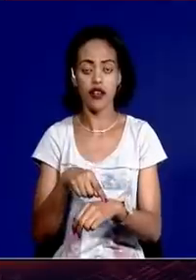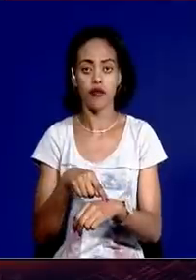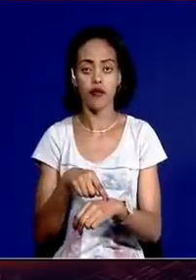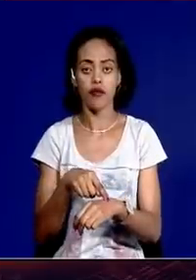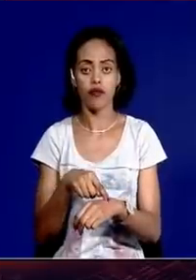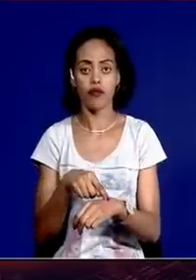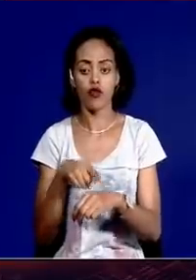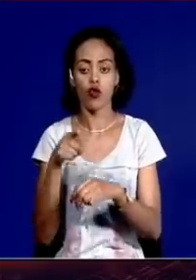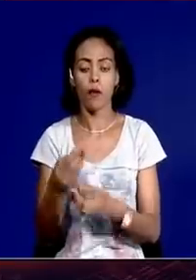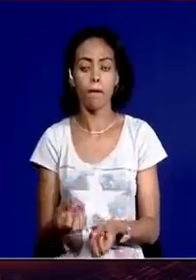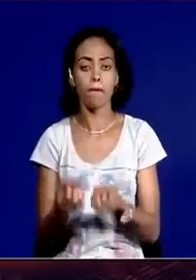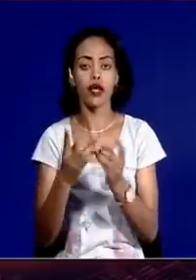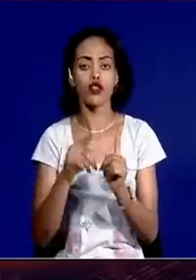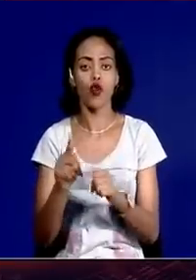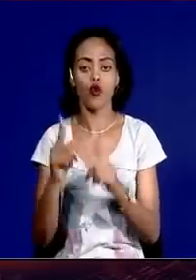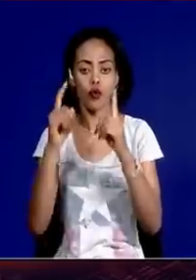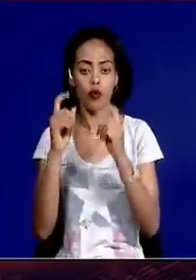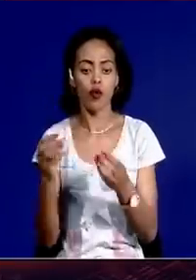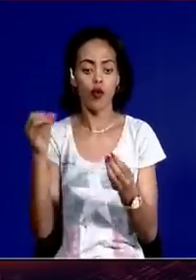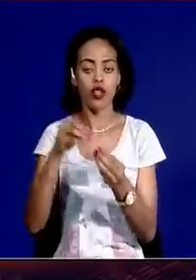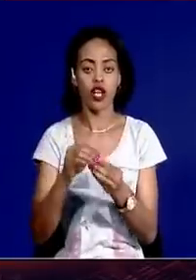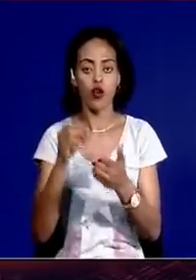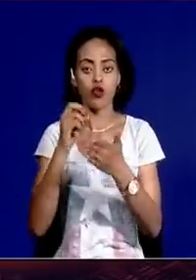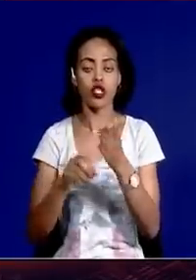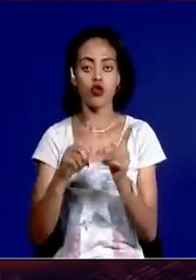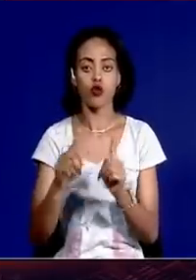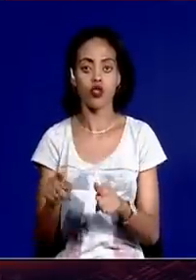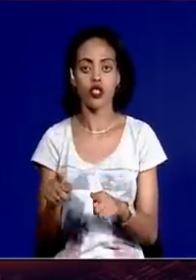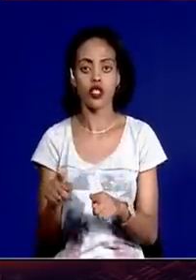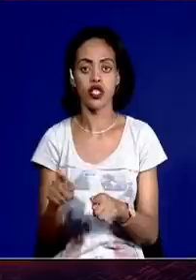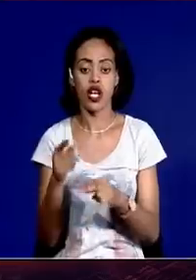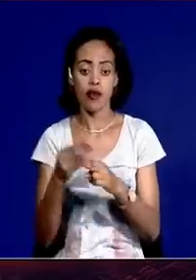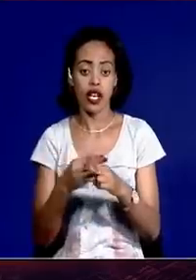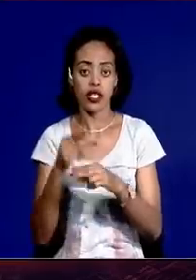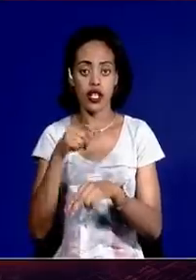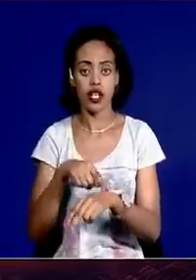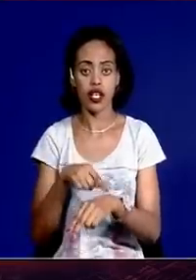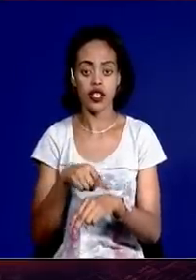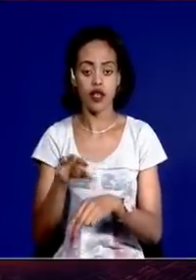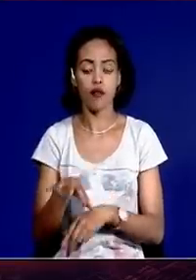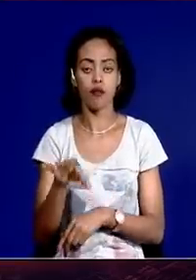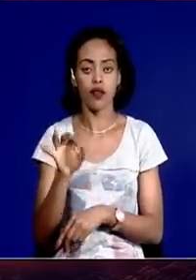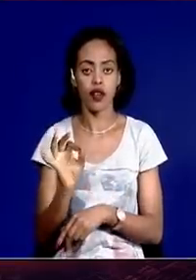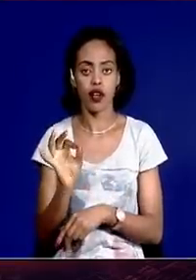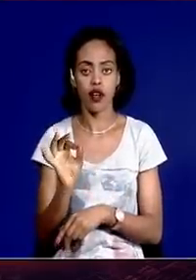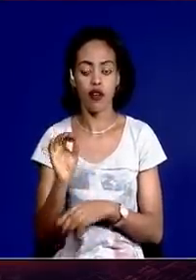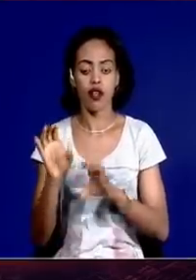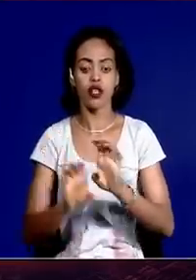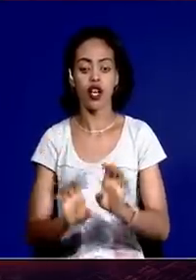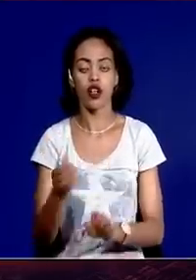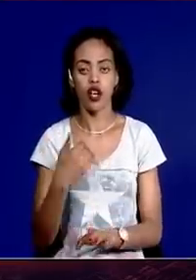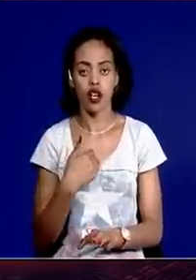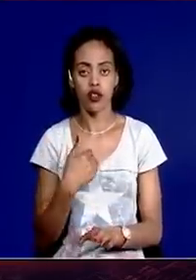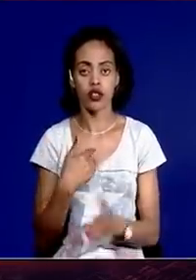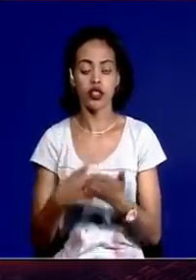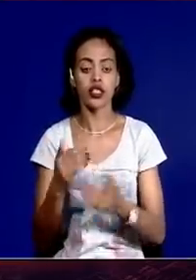لز بزحون مر مر وشان علنا وتسيتون أبز حس أرق زي مركب تخيل له